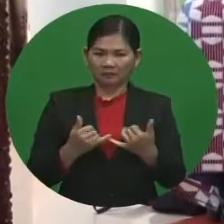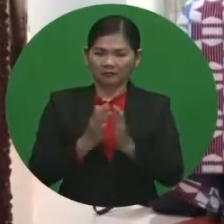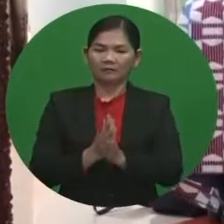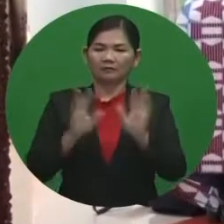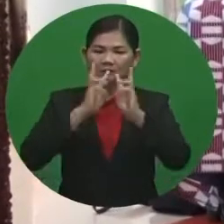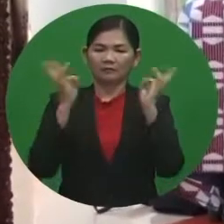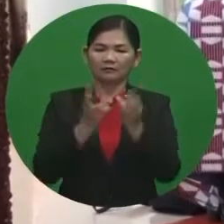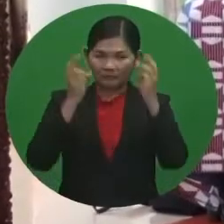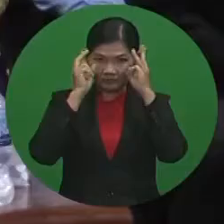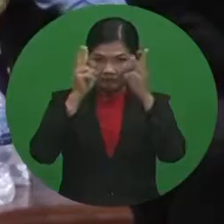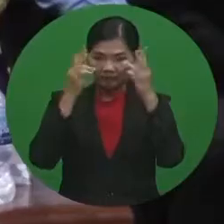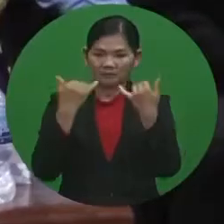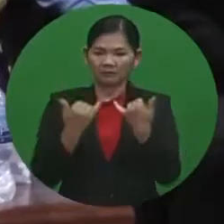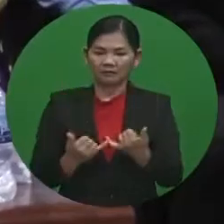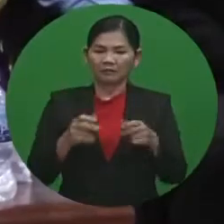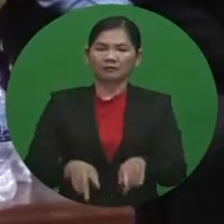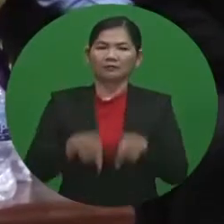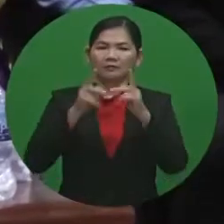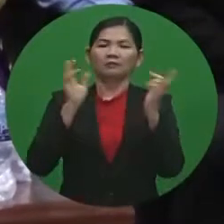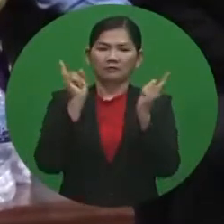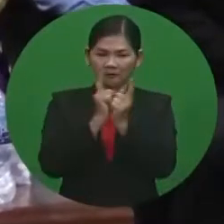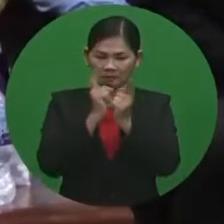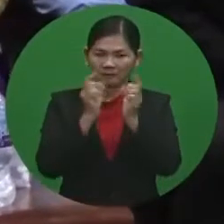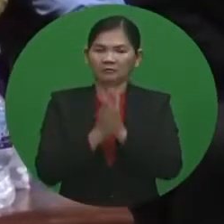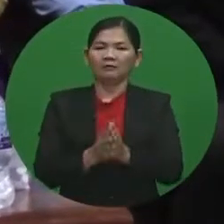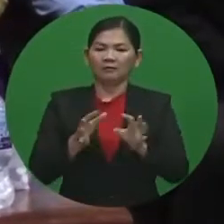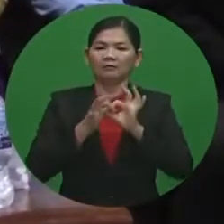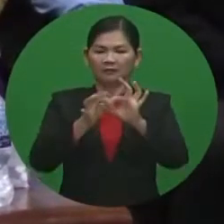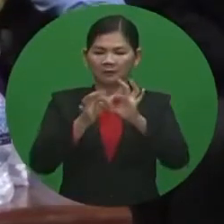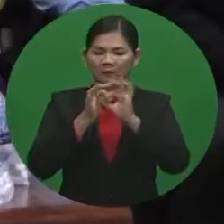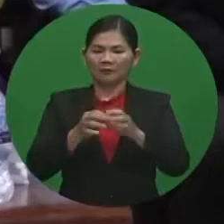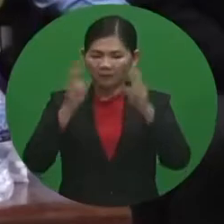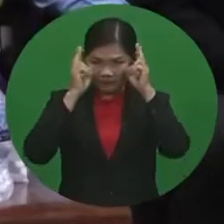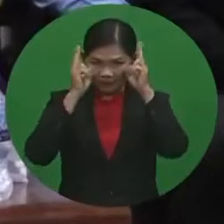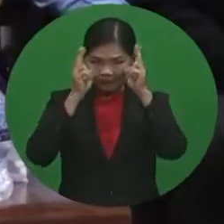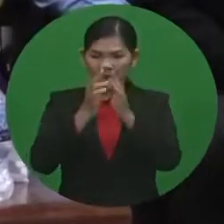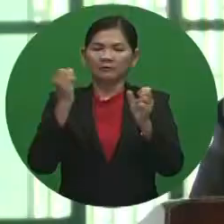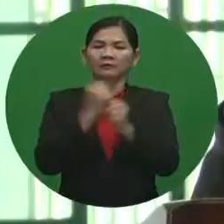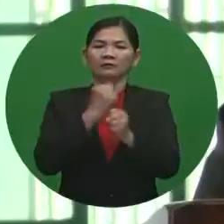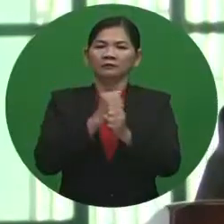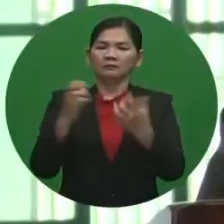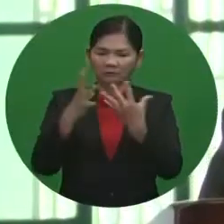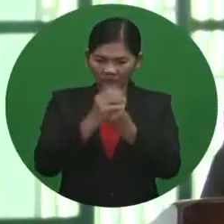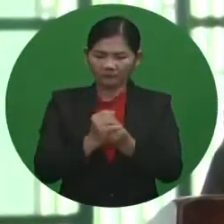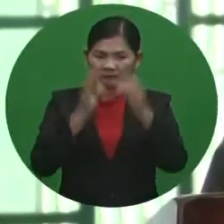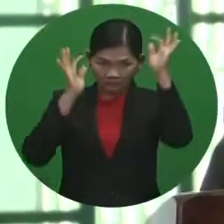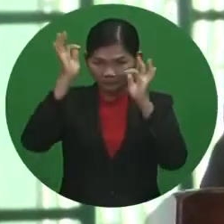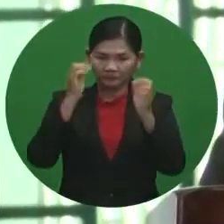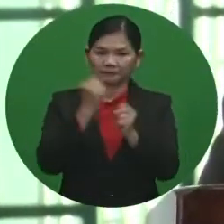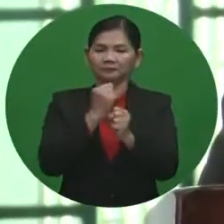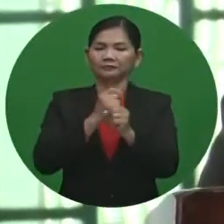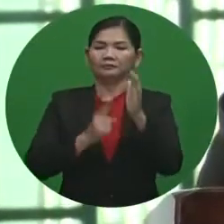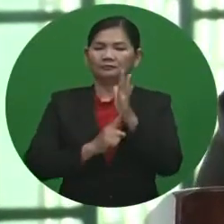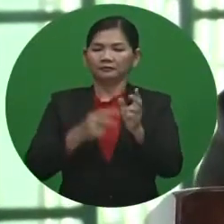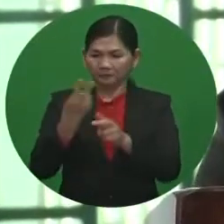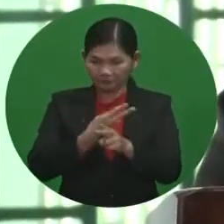ន្និបាតអប់រំនាពេលនេះគឺជាឱកាសជួបជុំគ្នារវាងអ្នកពាក់ព័ន្ធក្នុងវិស័យអប់រំដើម្បីធ្វើការបូកសរុបវិដំឡៃលទ្ធផលនៃការអនុ